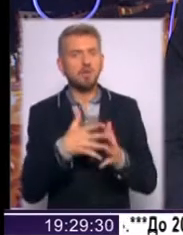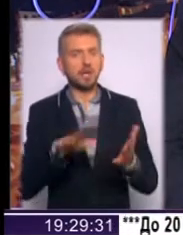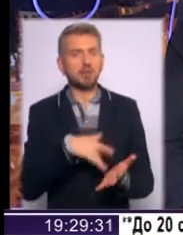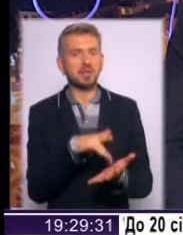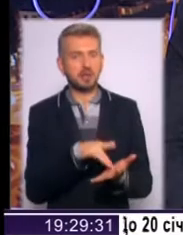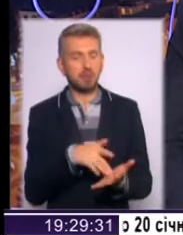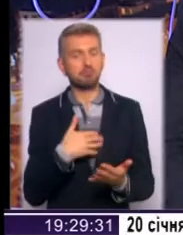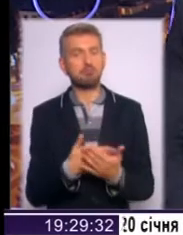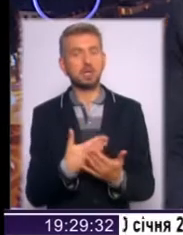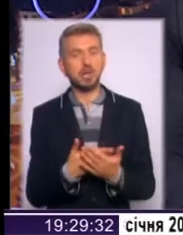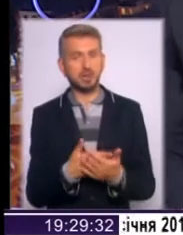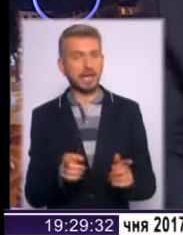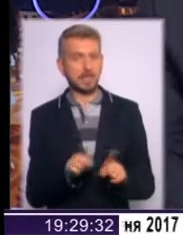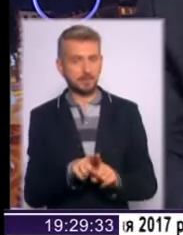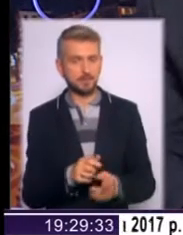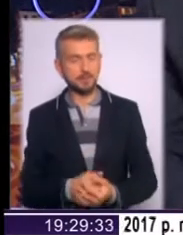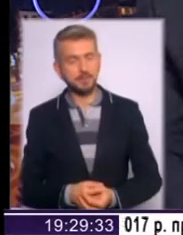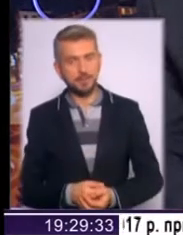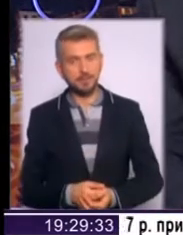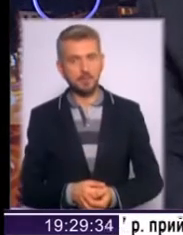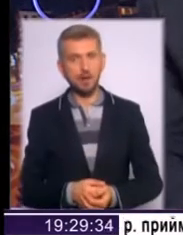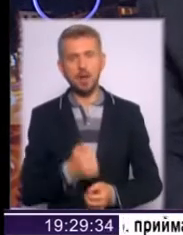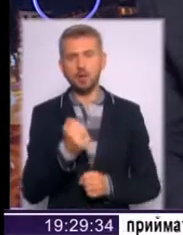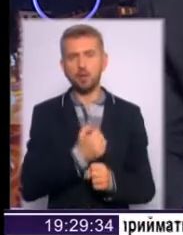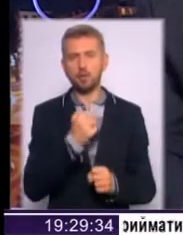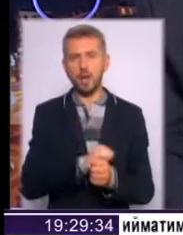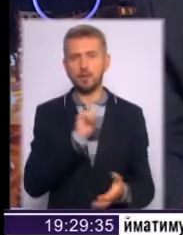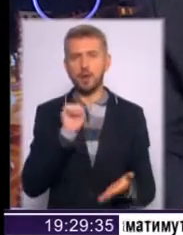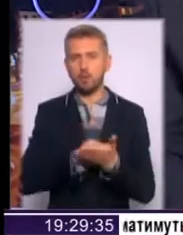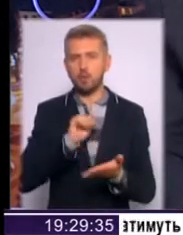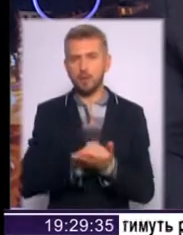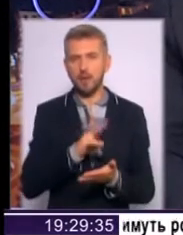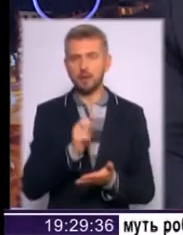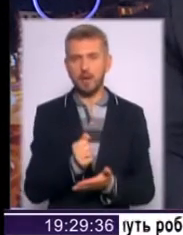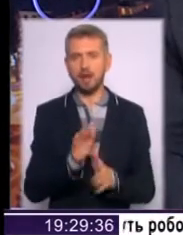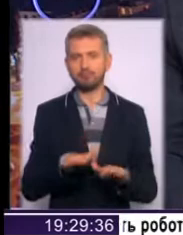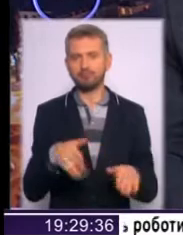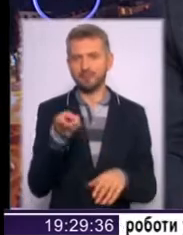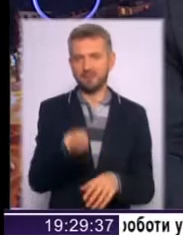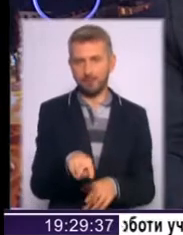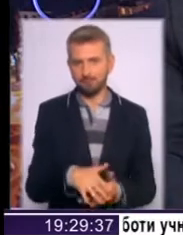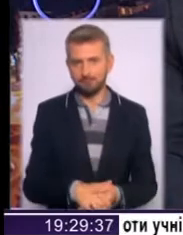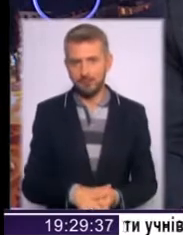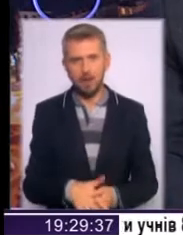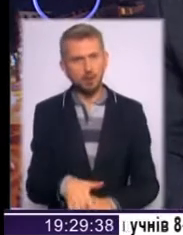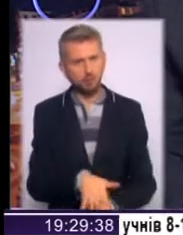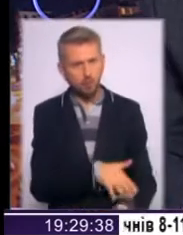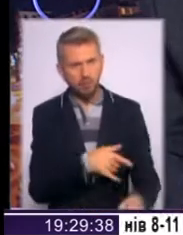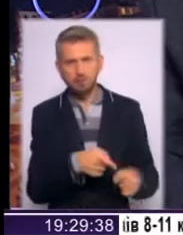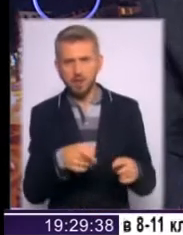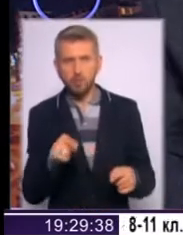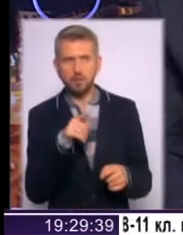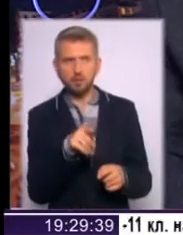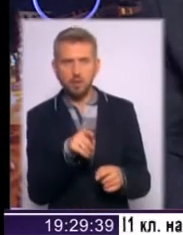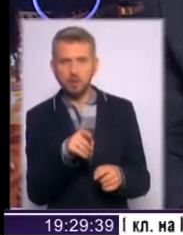приклад такий. Розробляється документація на 2 дитячих садочки. Так. Дуже довгий період. Вони